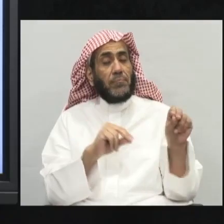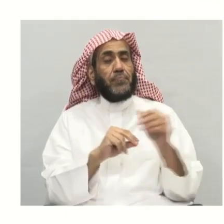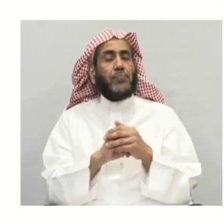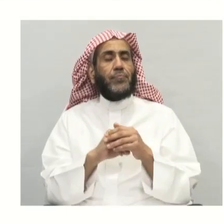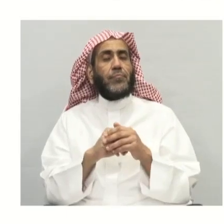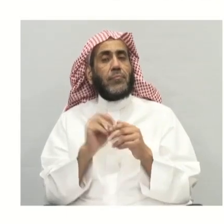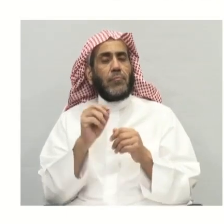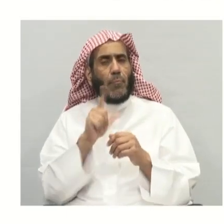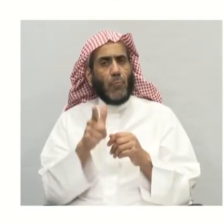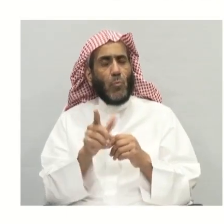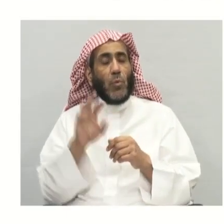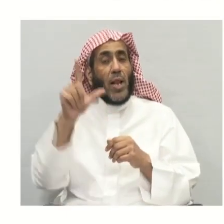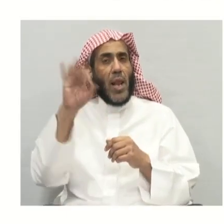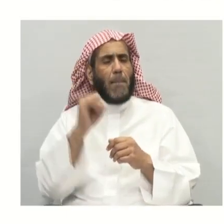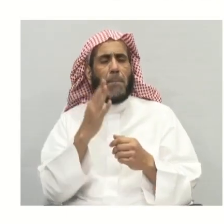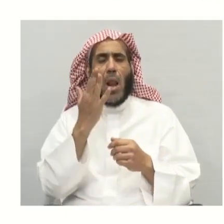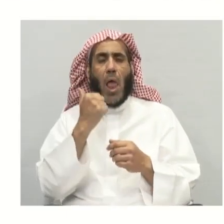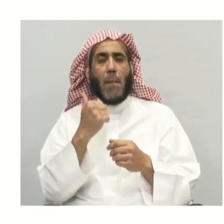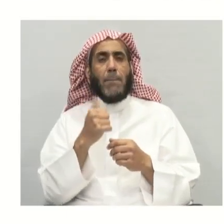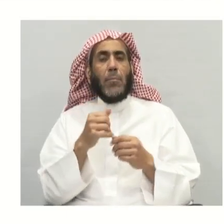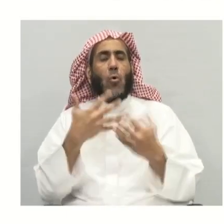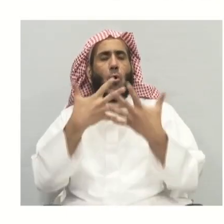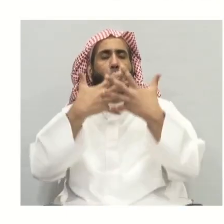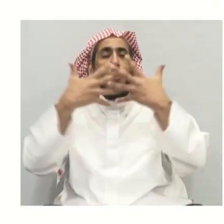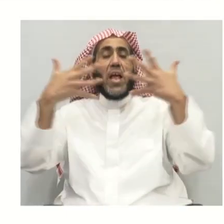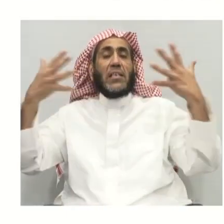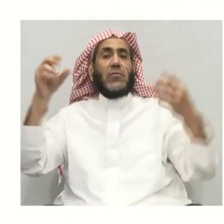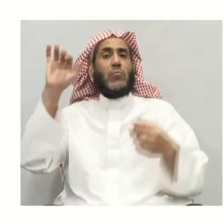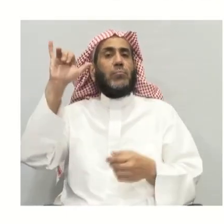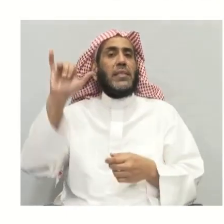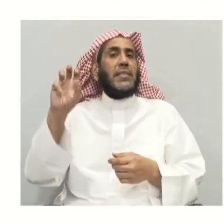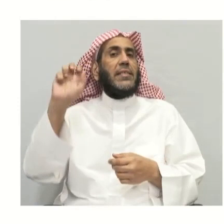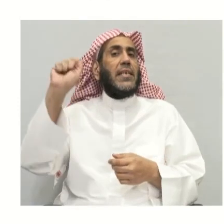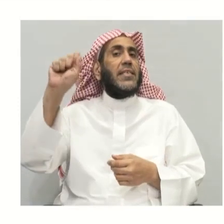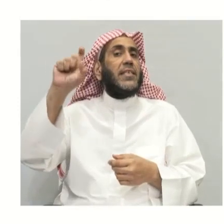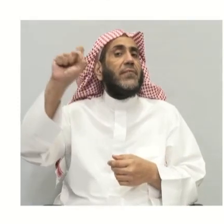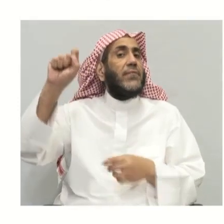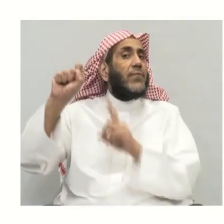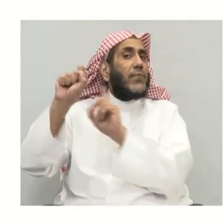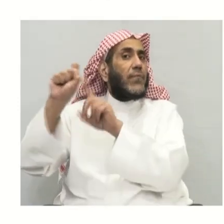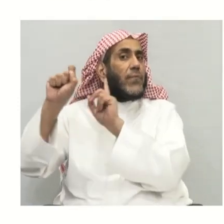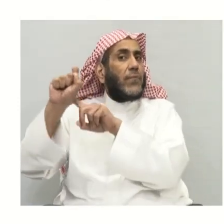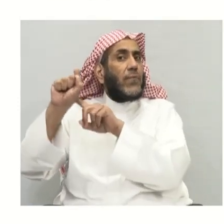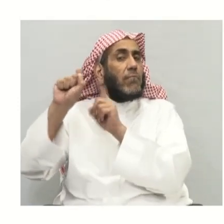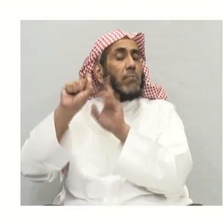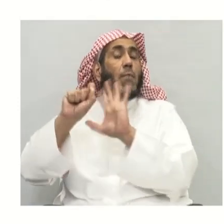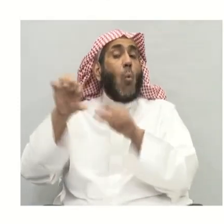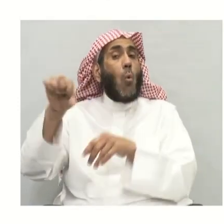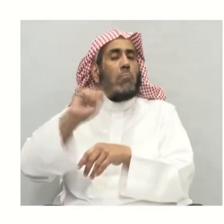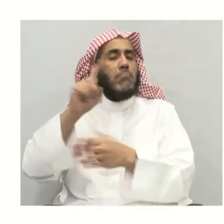تقول لم يصفوا الجو لم يصفوا الجو اصل الفعل